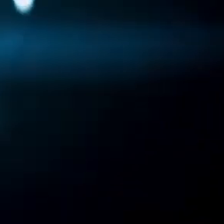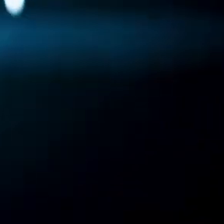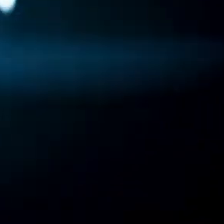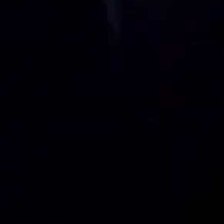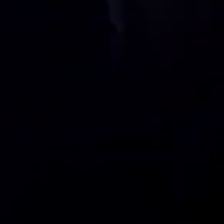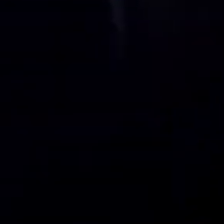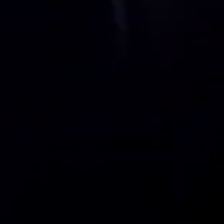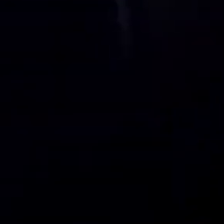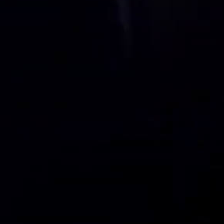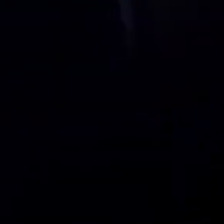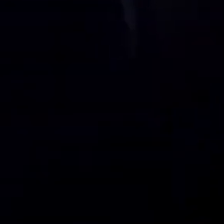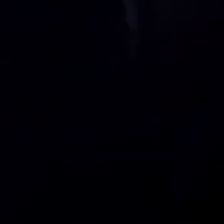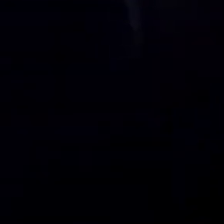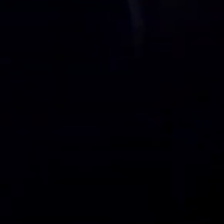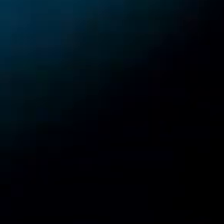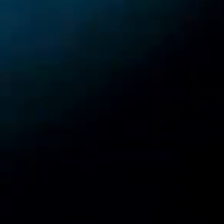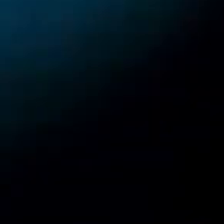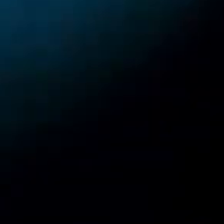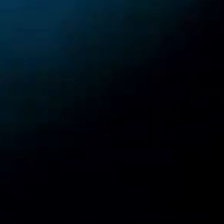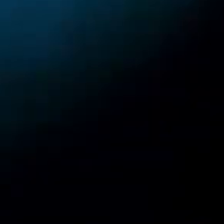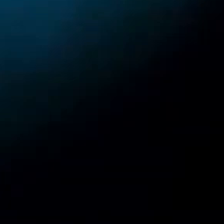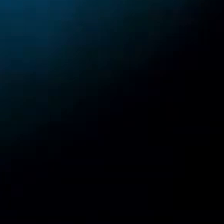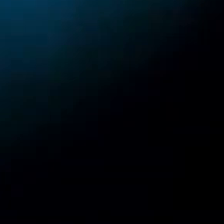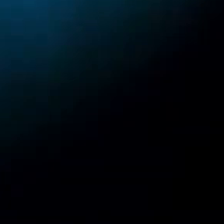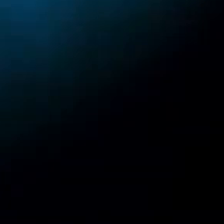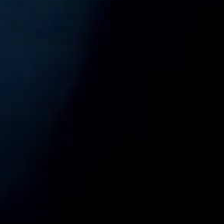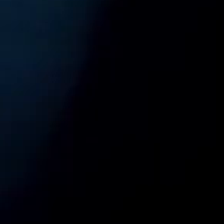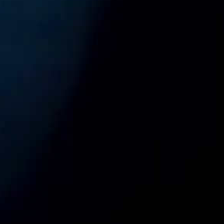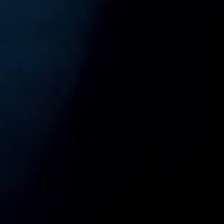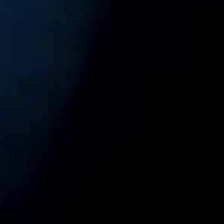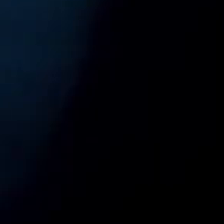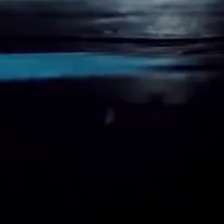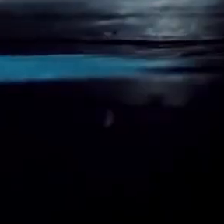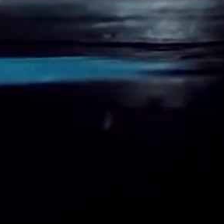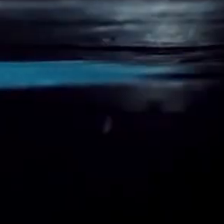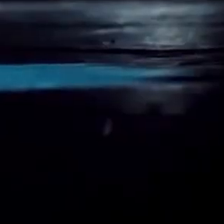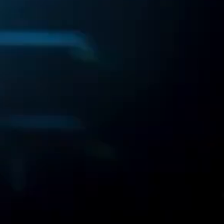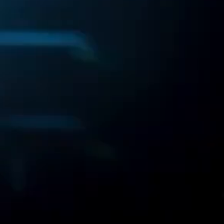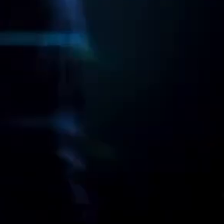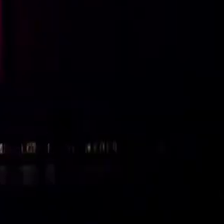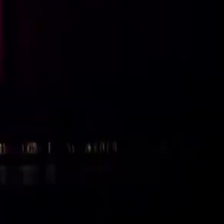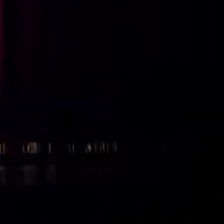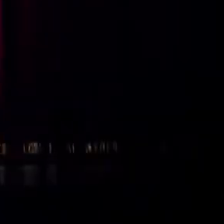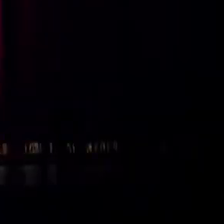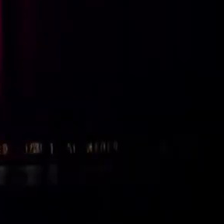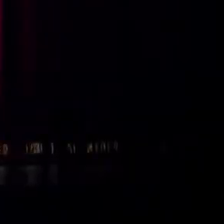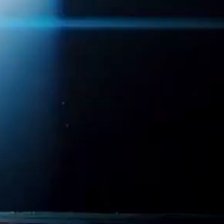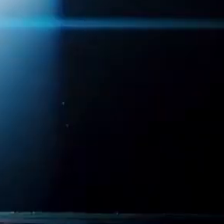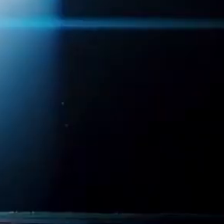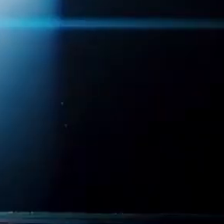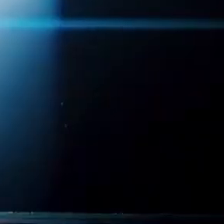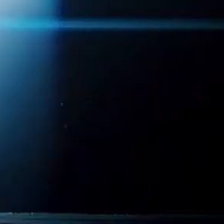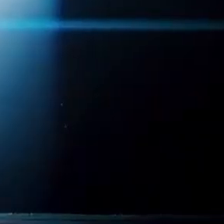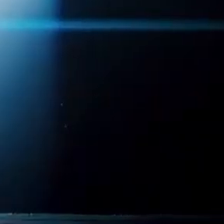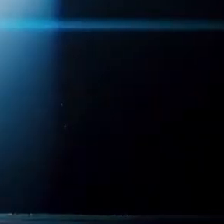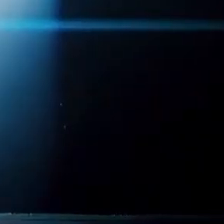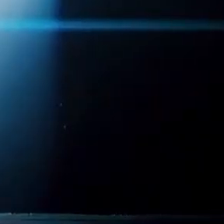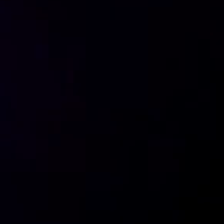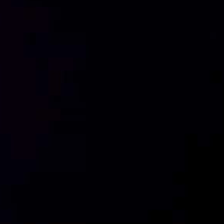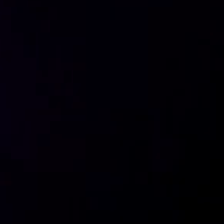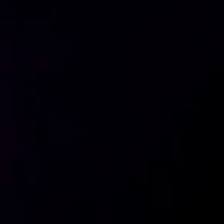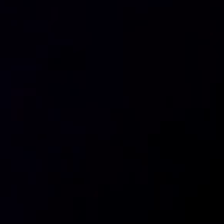abordat întrebările lui sunt directe și În ce zile este onest de